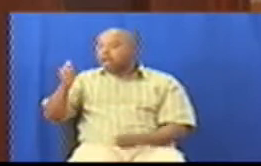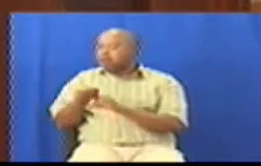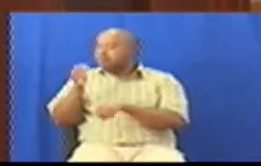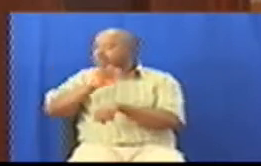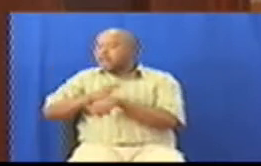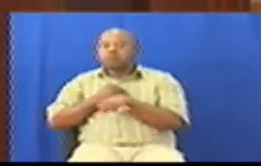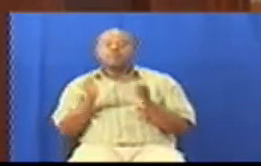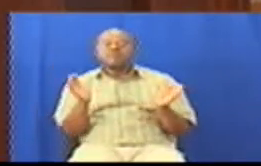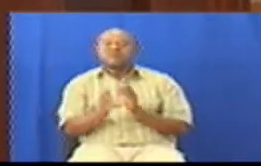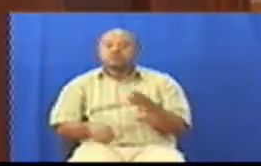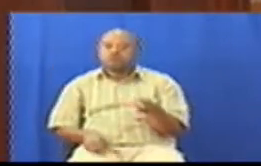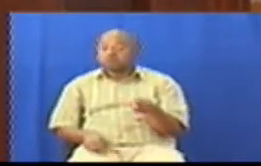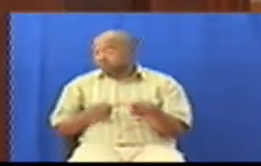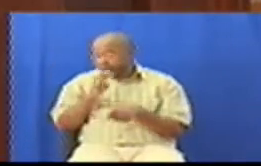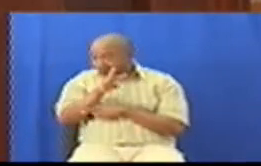wangetusaidia